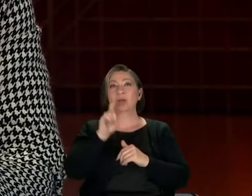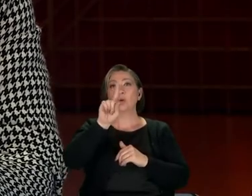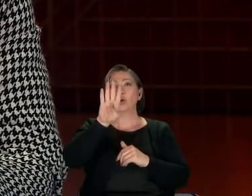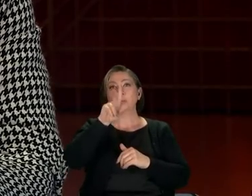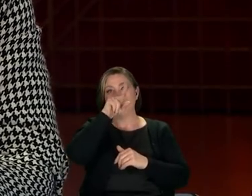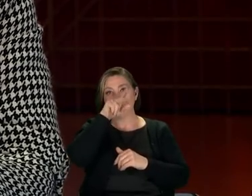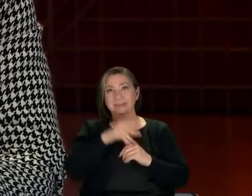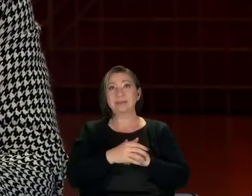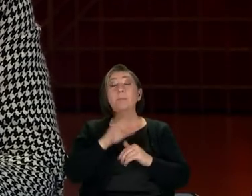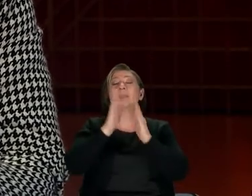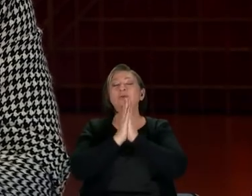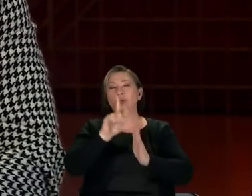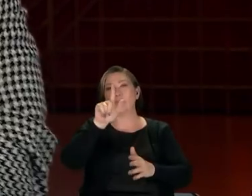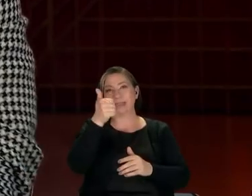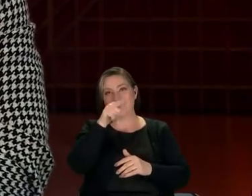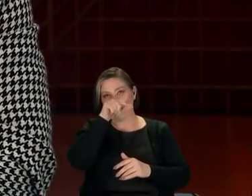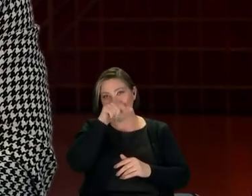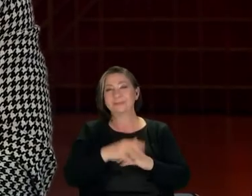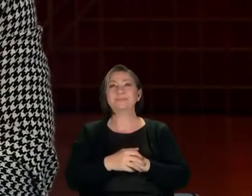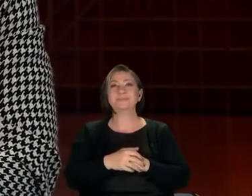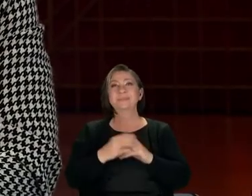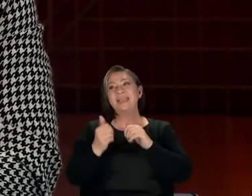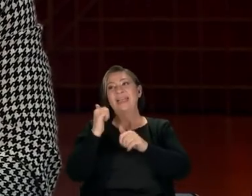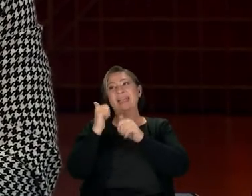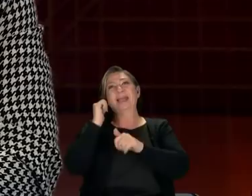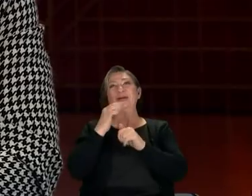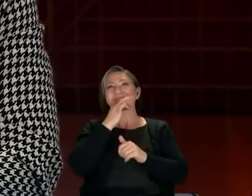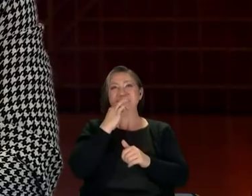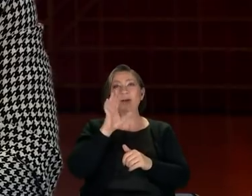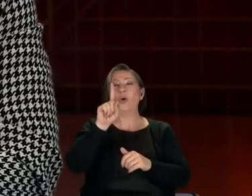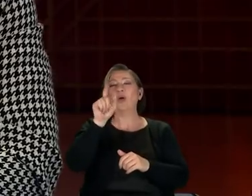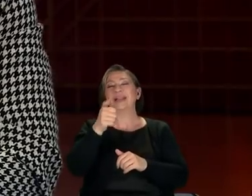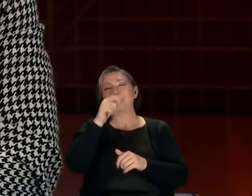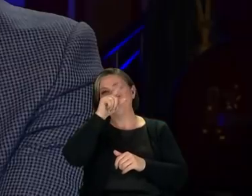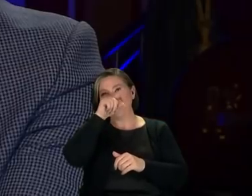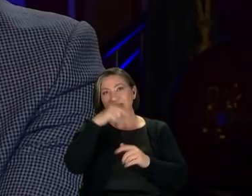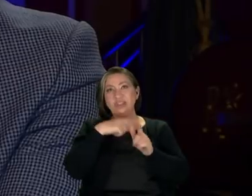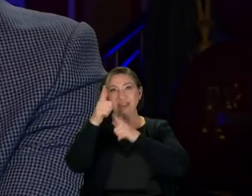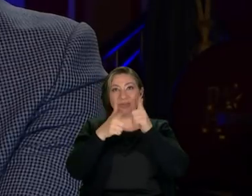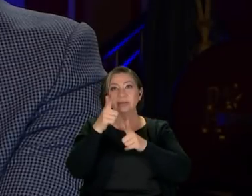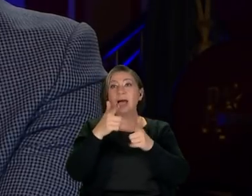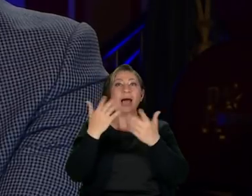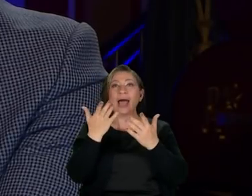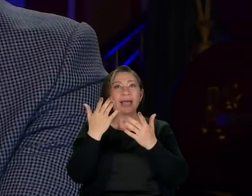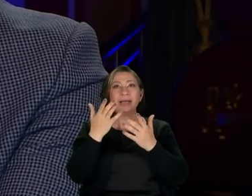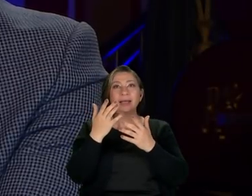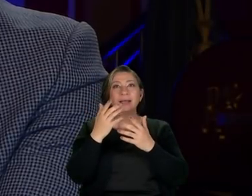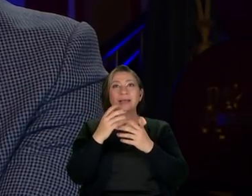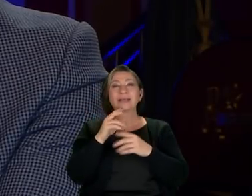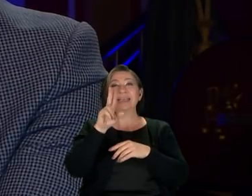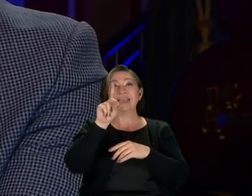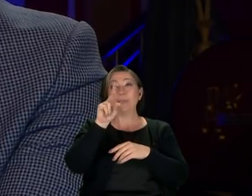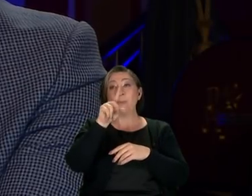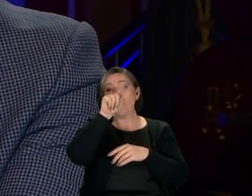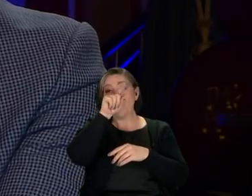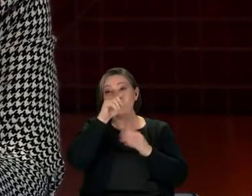14 Mart. 16 Mart mı? Bir de geriye gidecektim az kalsın. Neyse 16 Mart'ta çekiyoruz ve hangi programın içine sokuyoruz?